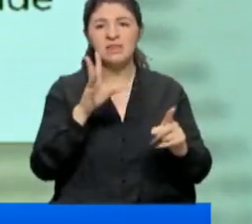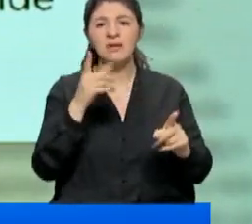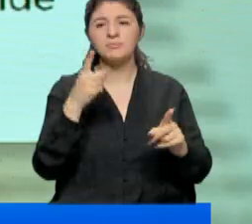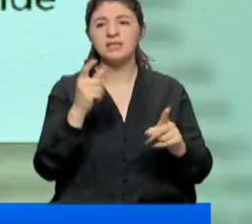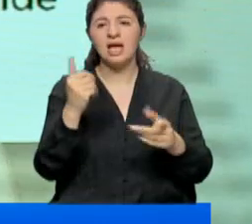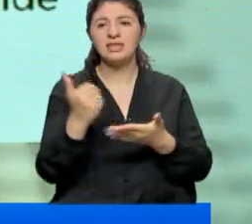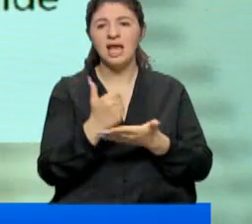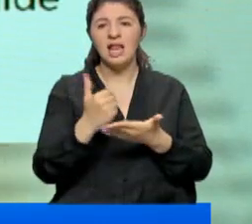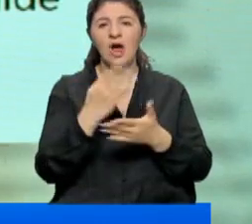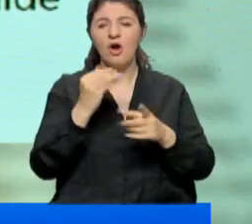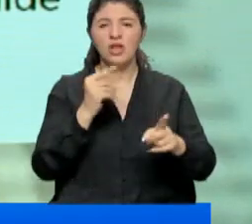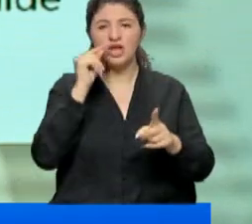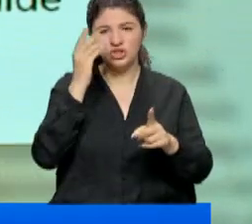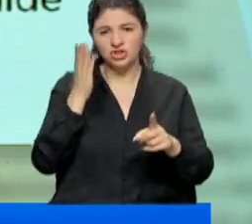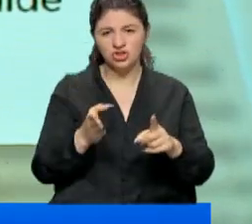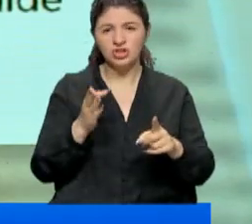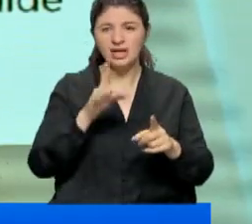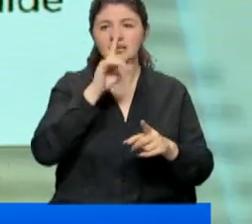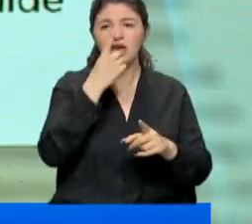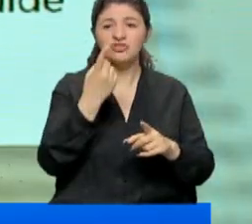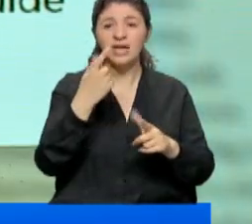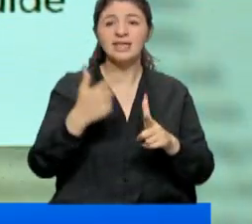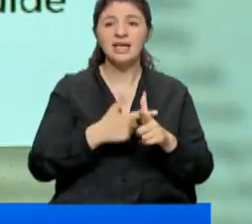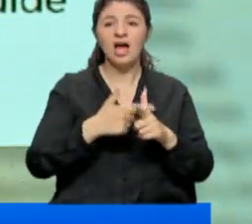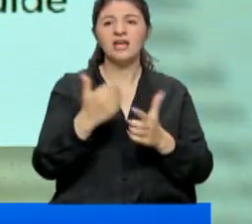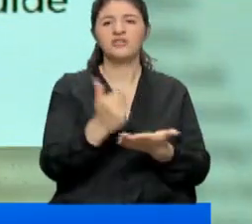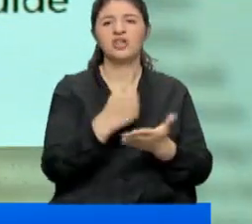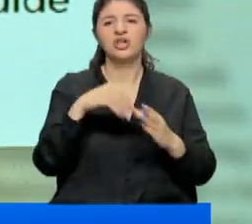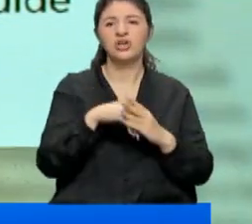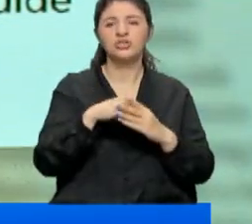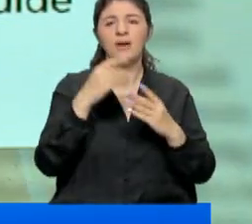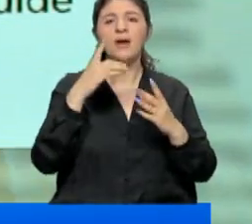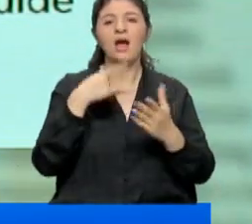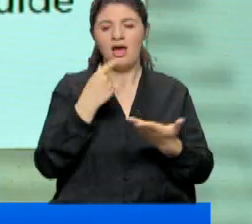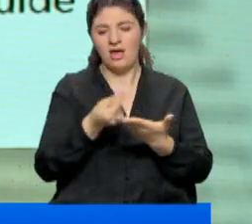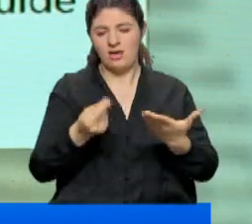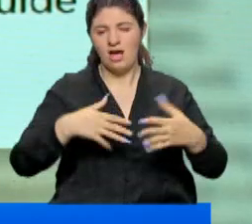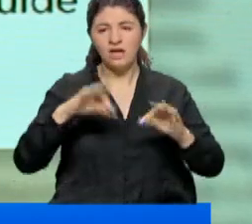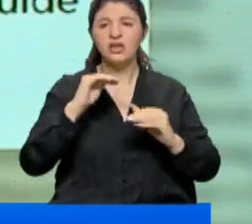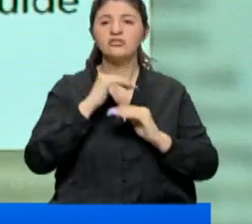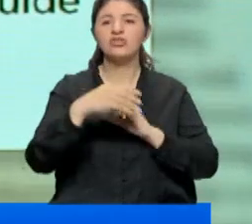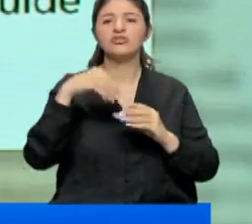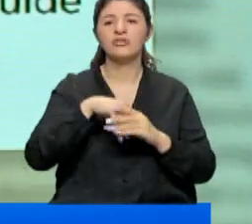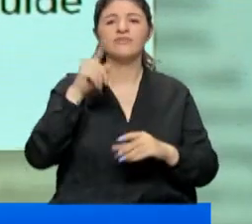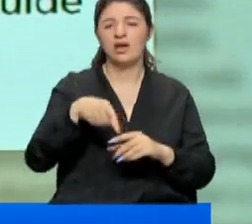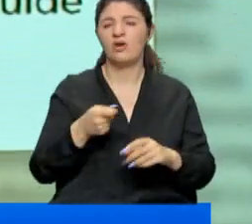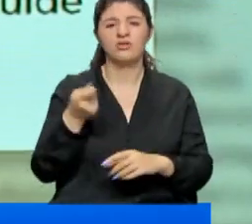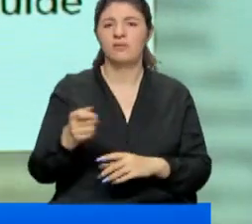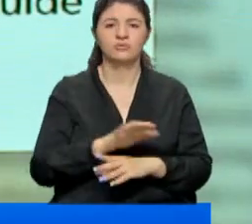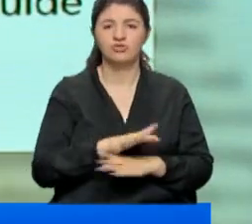da 25 bin lira gelir elde eden kişi sadece kira geliri için beyanname asılacak taksicilik için vergi